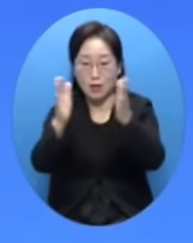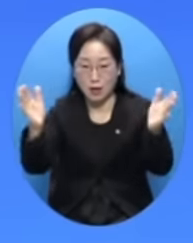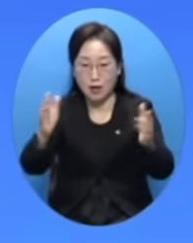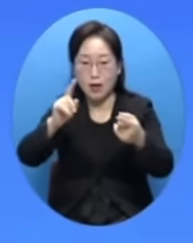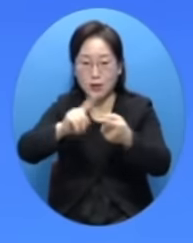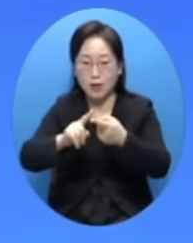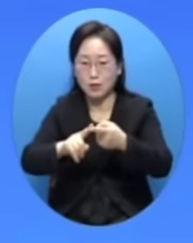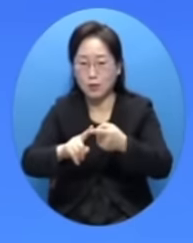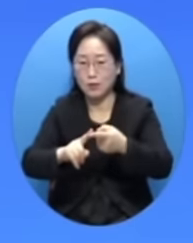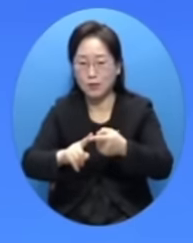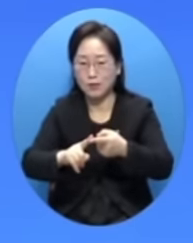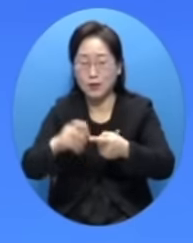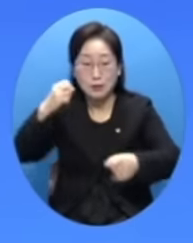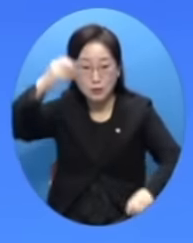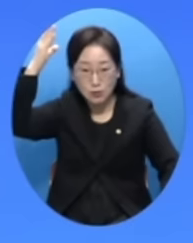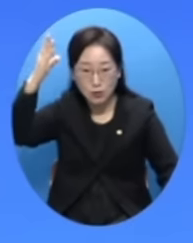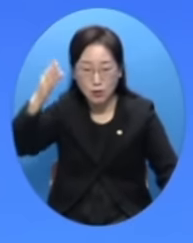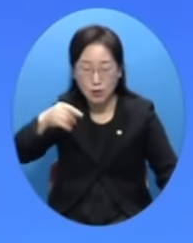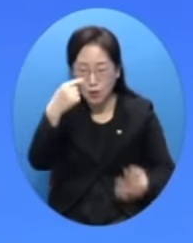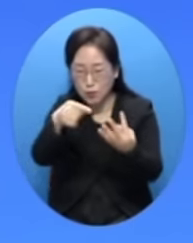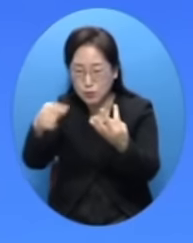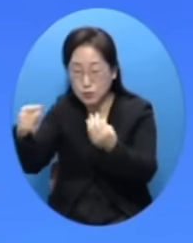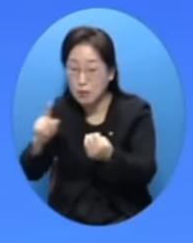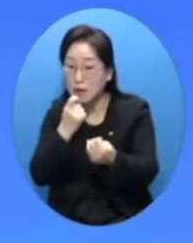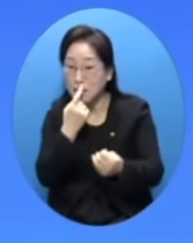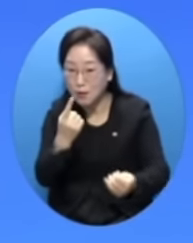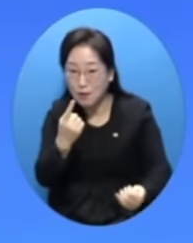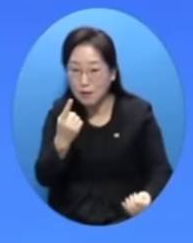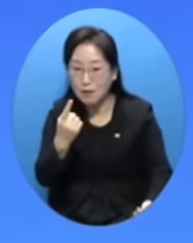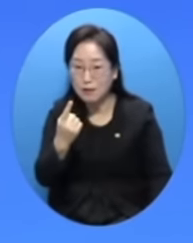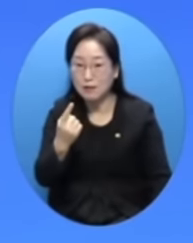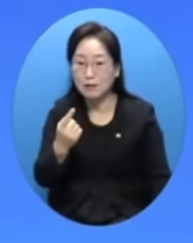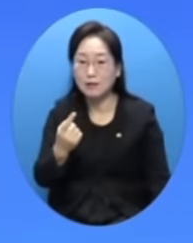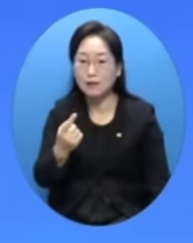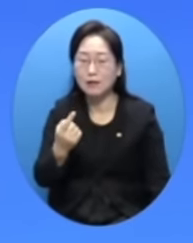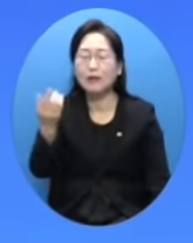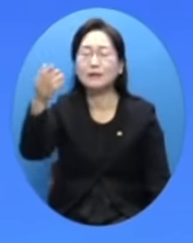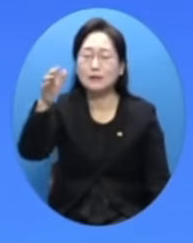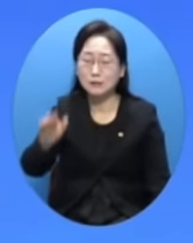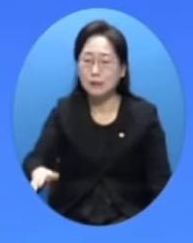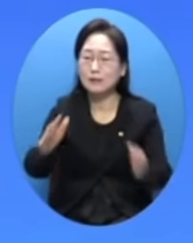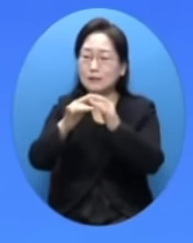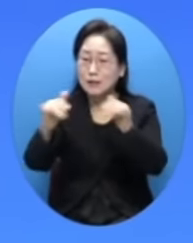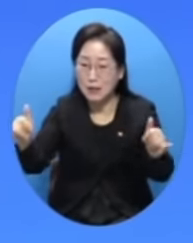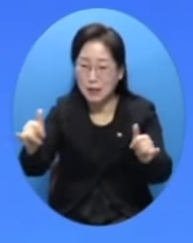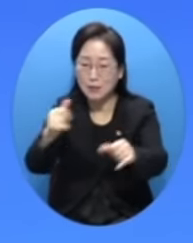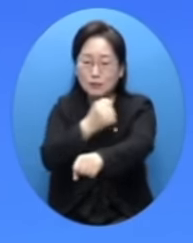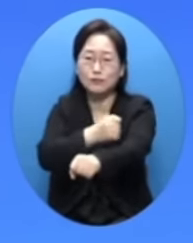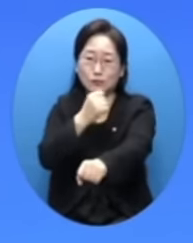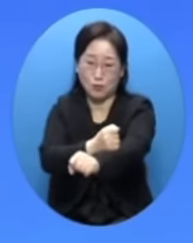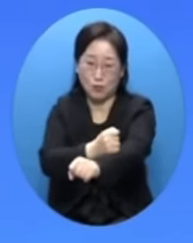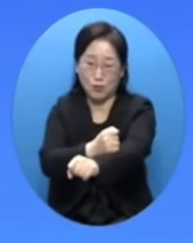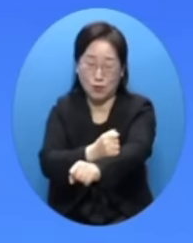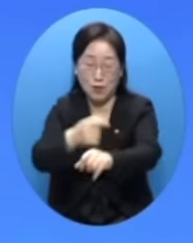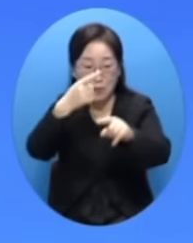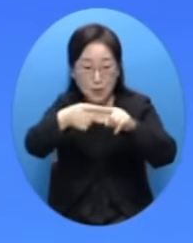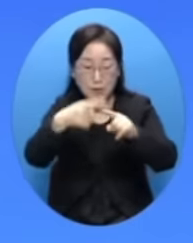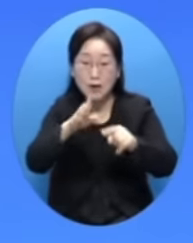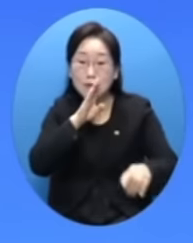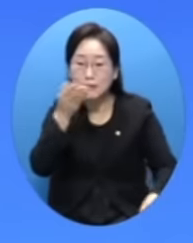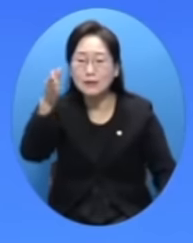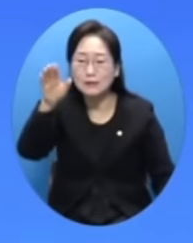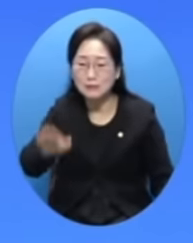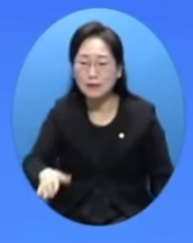여러 가지 얘기들이 나오는데 그것은 그 사람이 한 업적에 대한 평가지만 우리 기독교인의